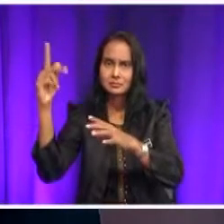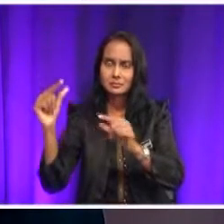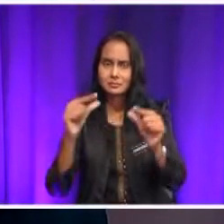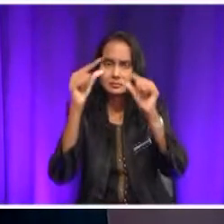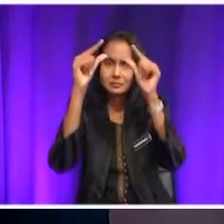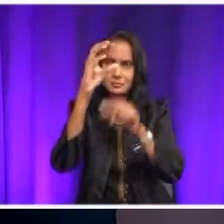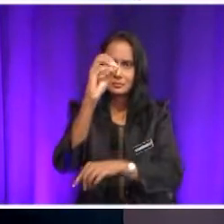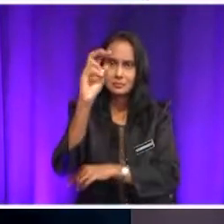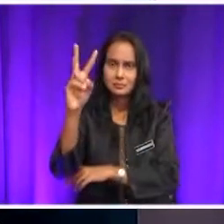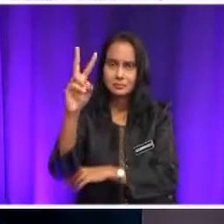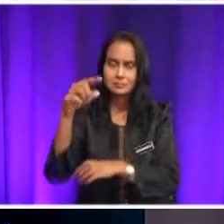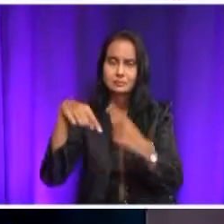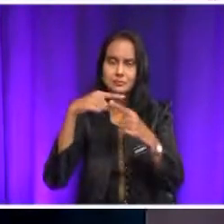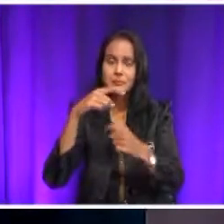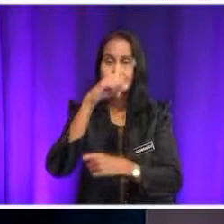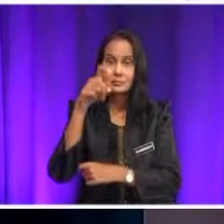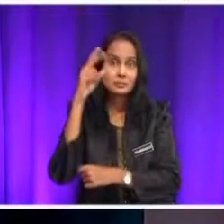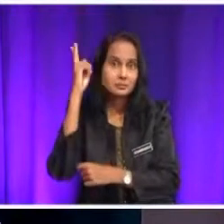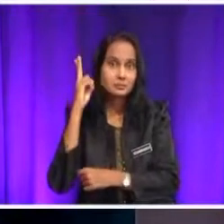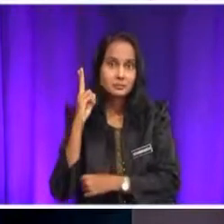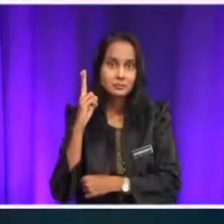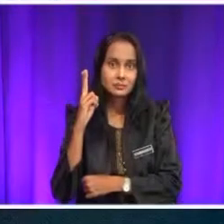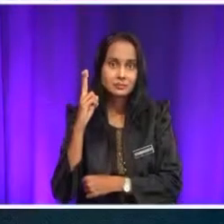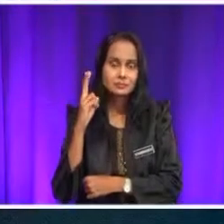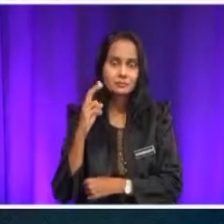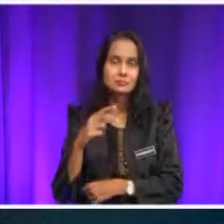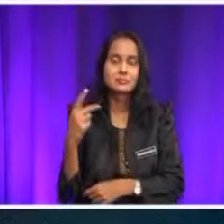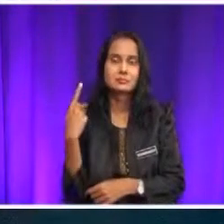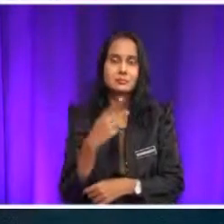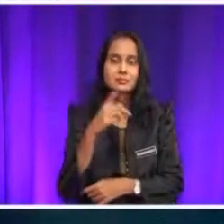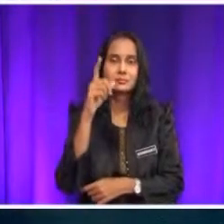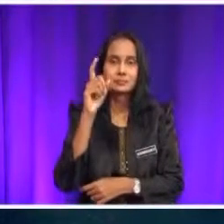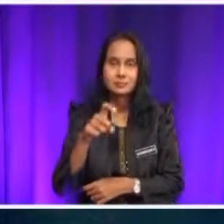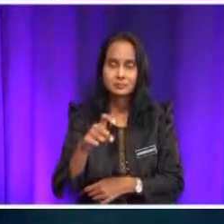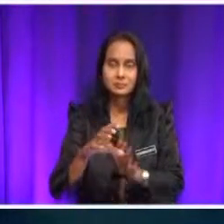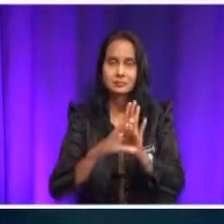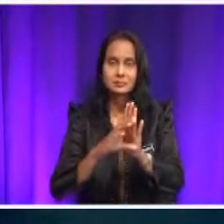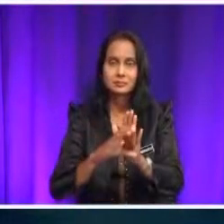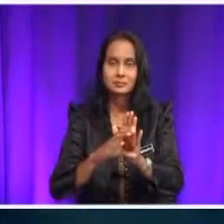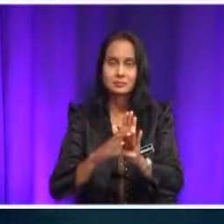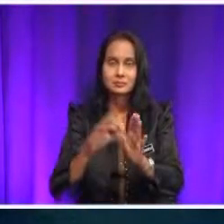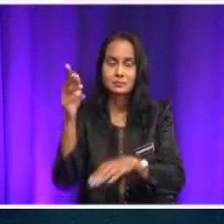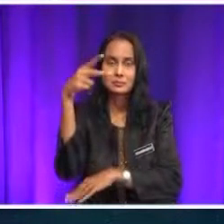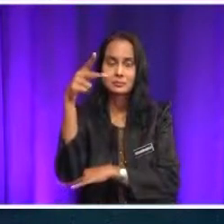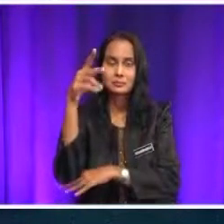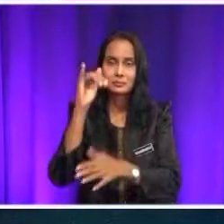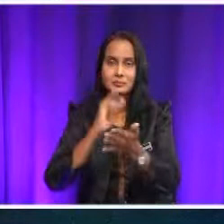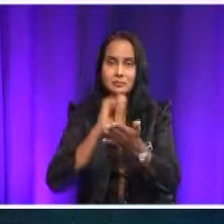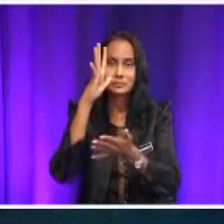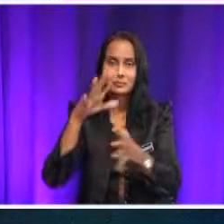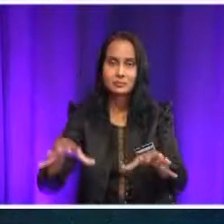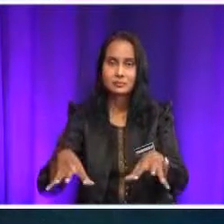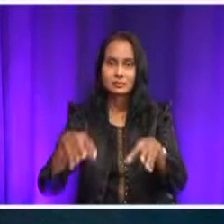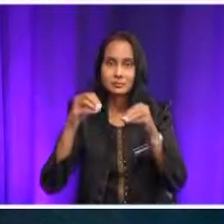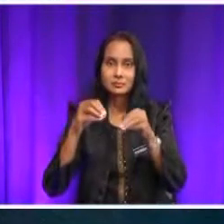saya tanya pada Ustadz saya Ustaz pokok itu dia akan mengambil air dan